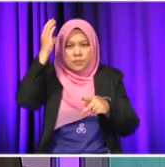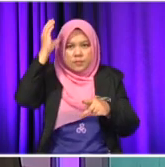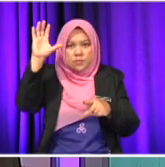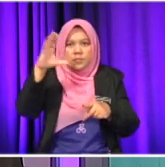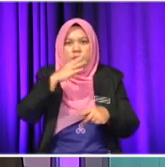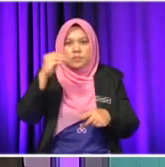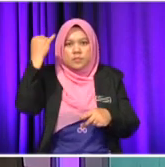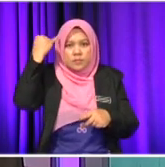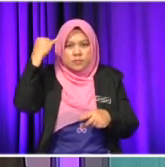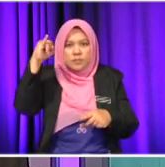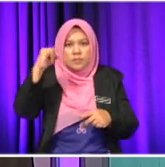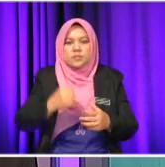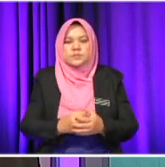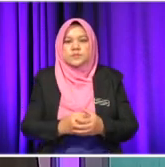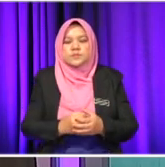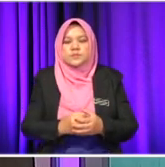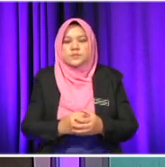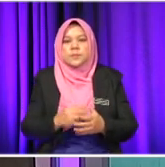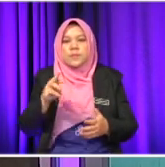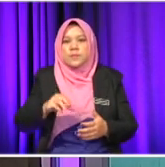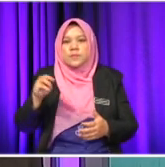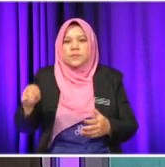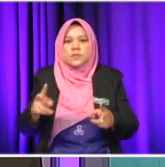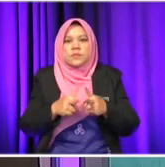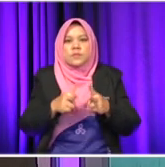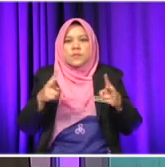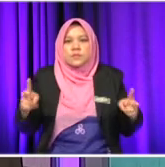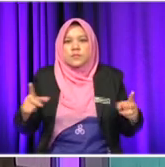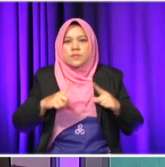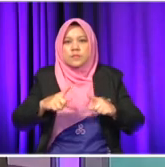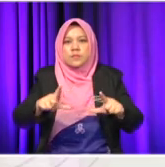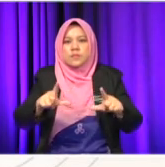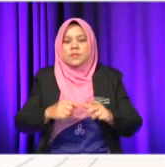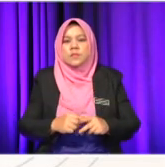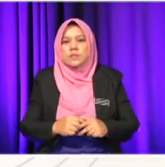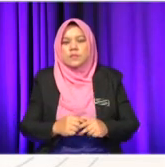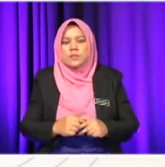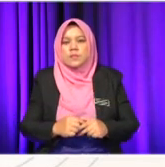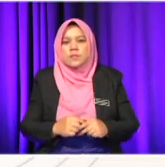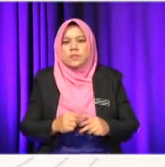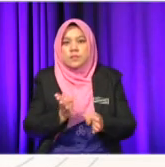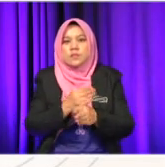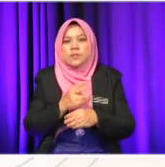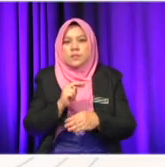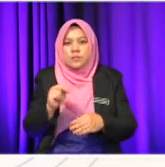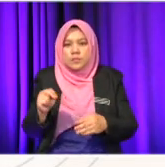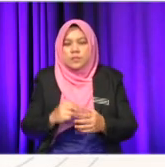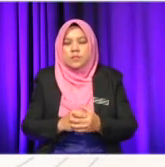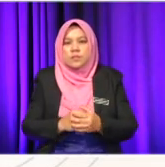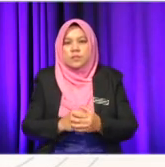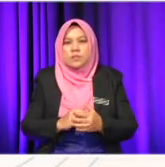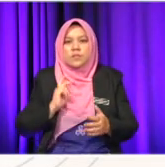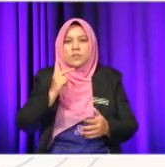Oke seperti yang kita sedia maklum mati mijani sangat laju di punya pembentukan dia Jadi kita